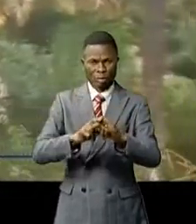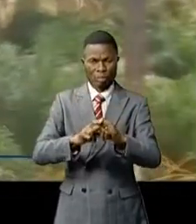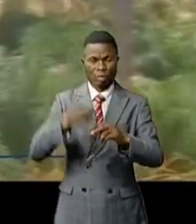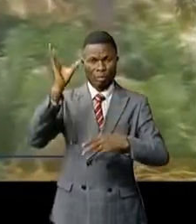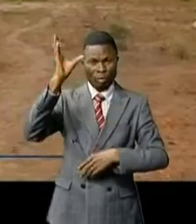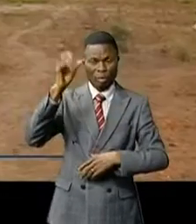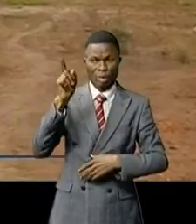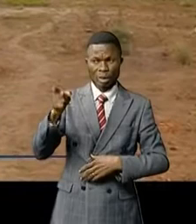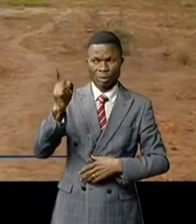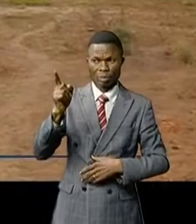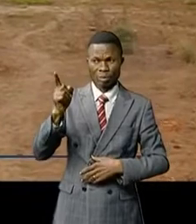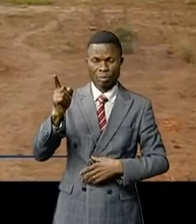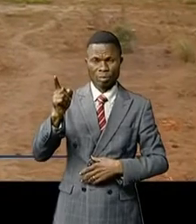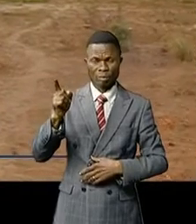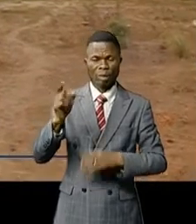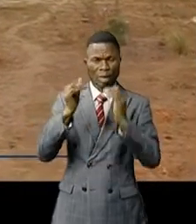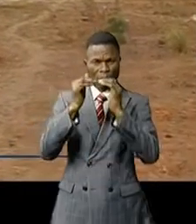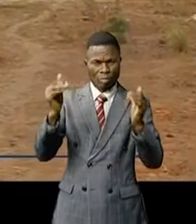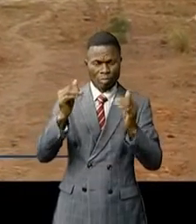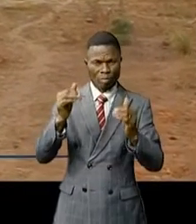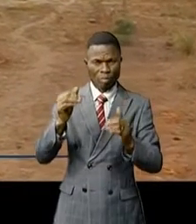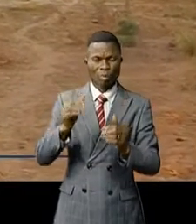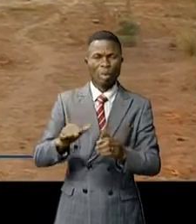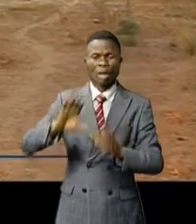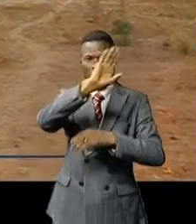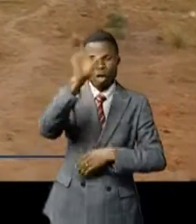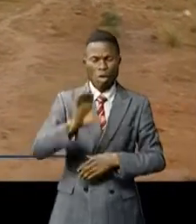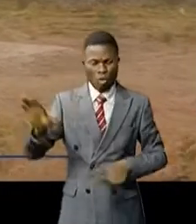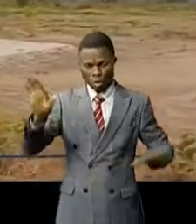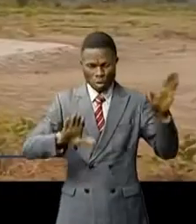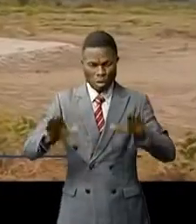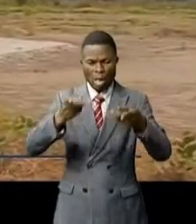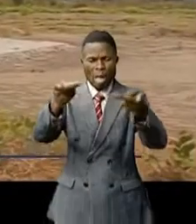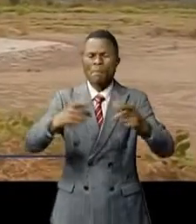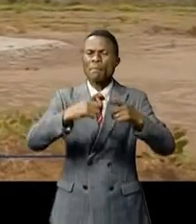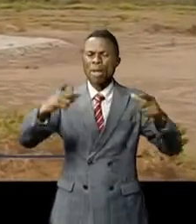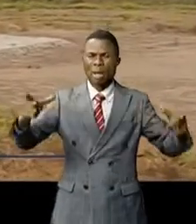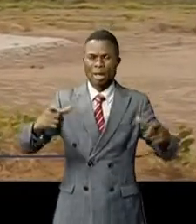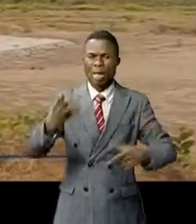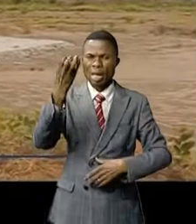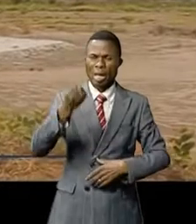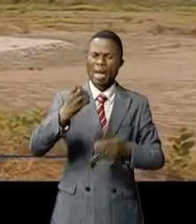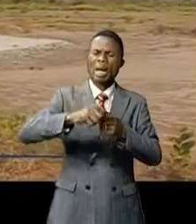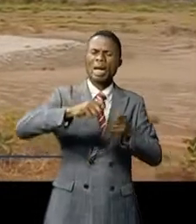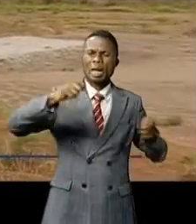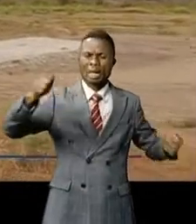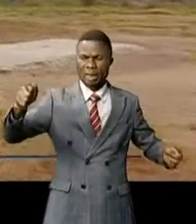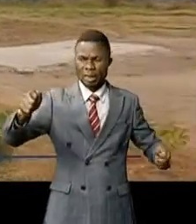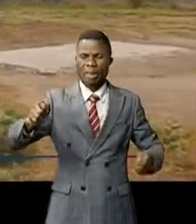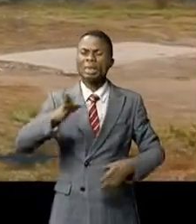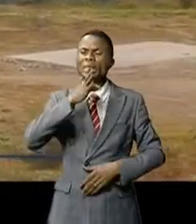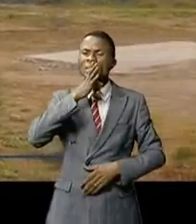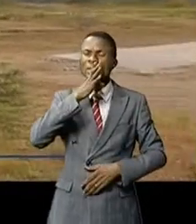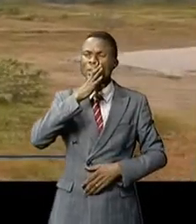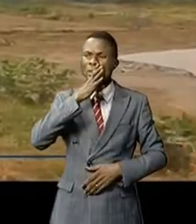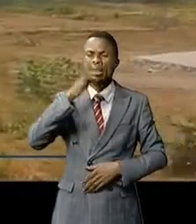village Kimia, localité de Yao dans la commune de Lantélé, un vaste terrain de près de 40 hectares a longtemps été au